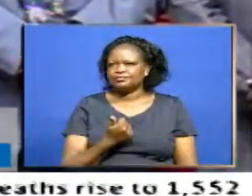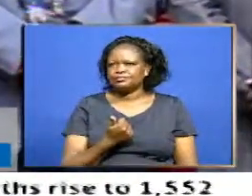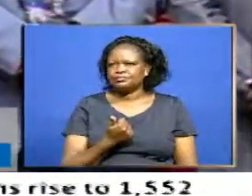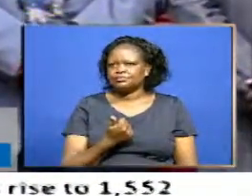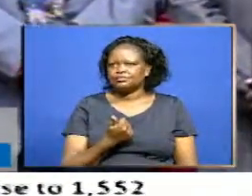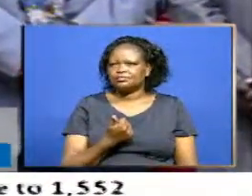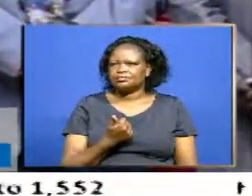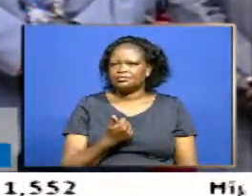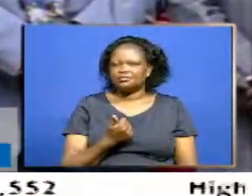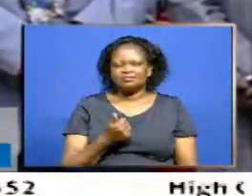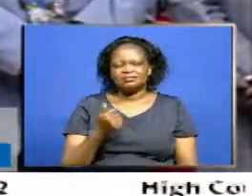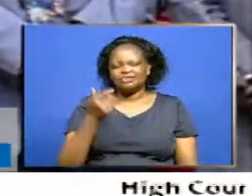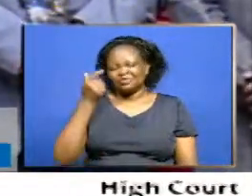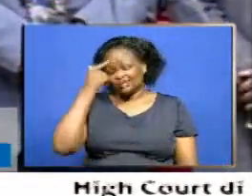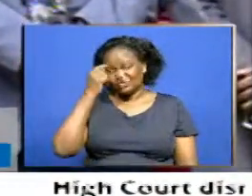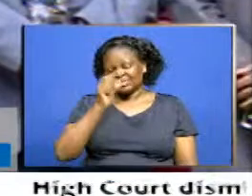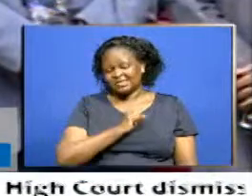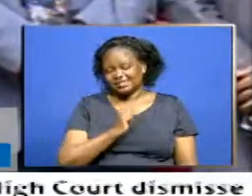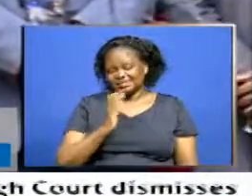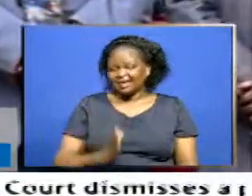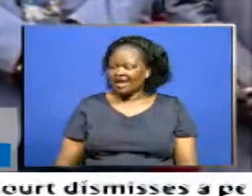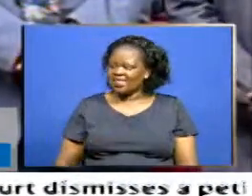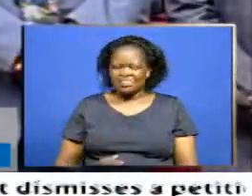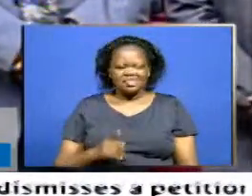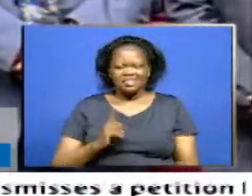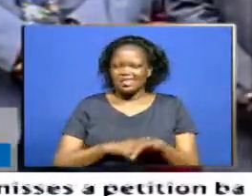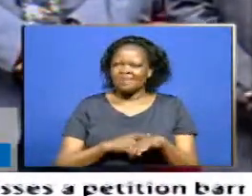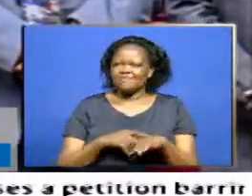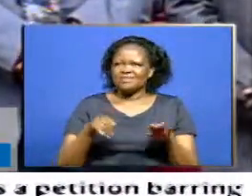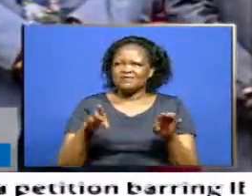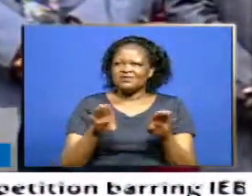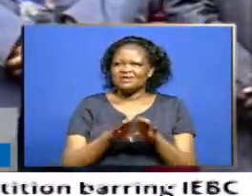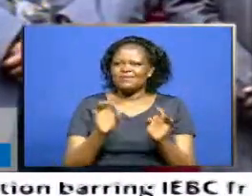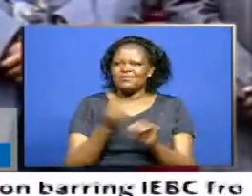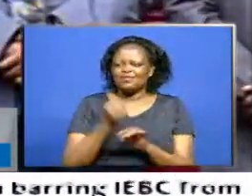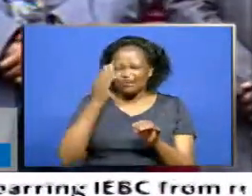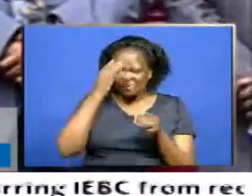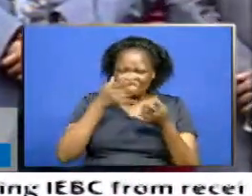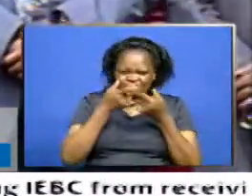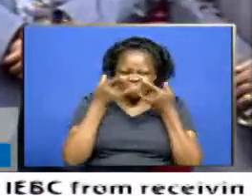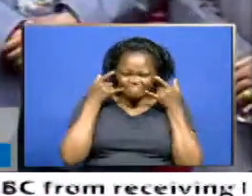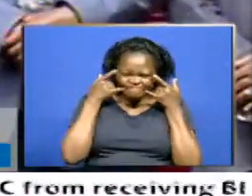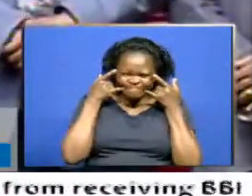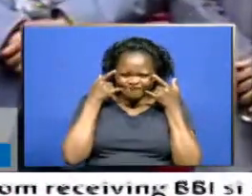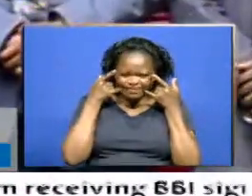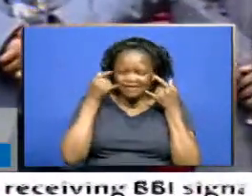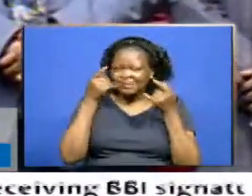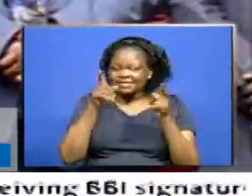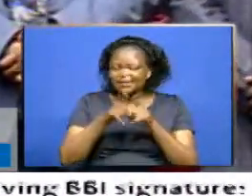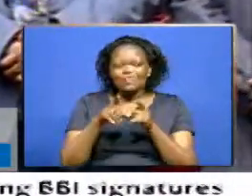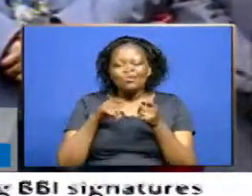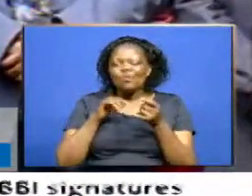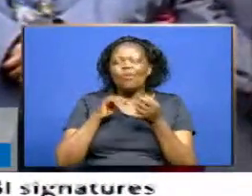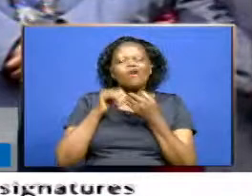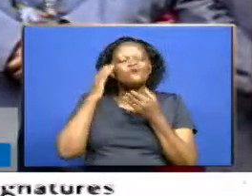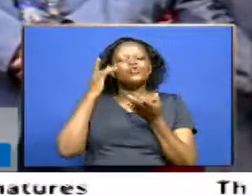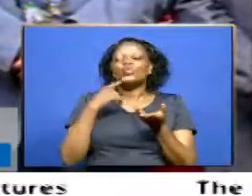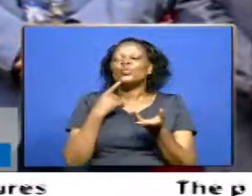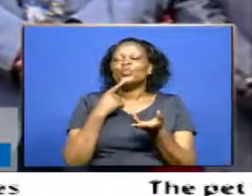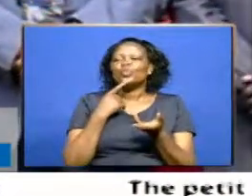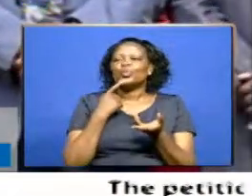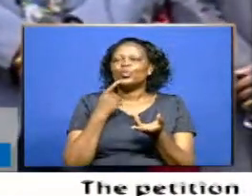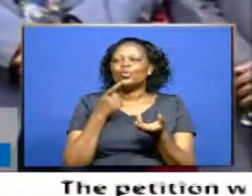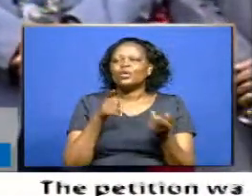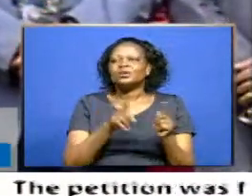Shionga. Unajua senator, hii kitu kifungwa huwezi kujua, hata bibi yako huwezi kujua siku hizi. Senator Shinyonga. Tuko hapa